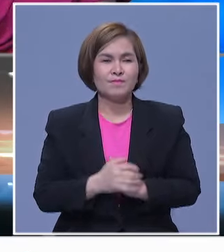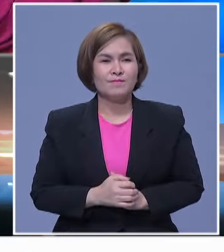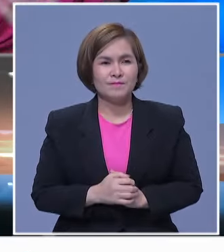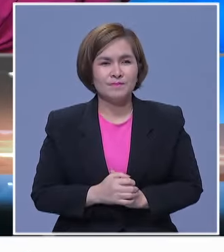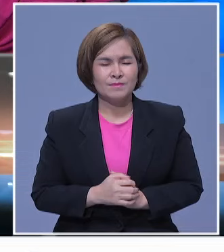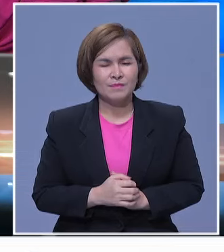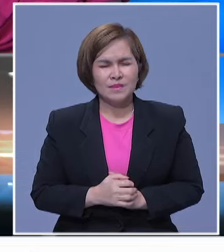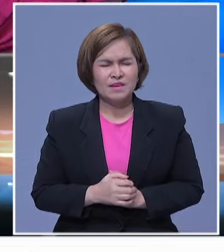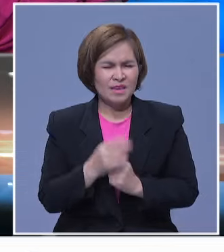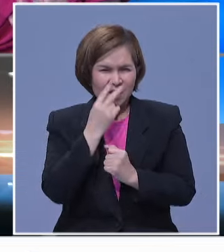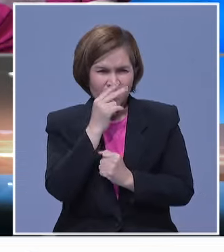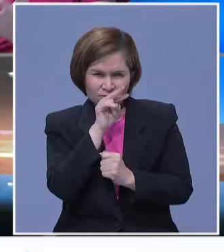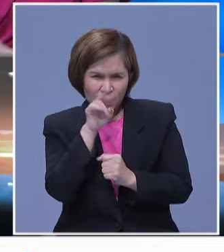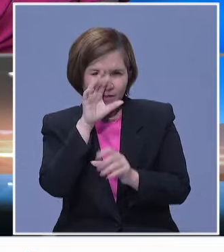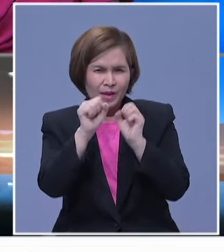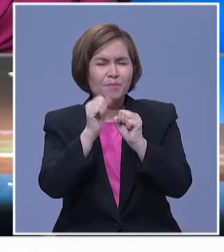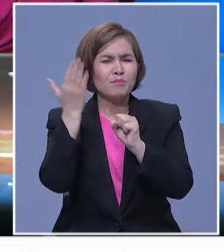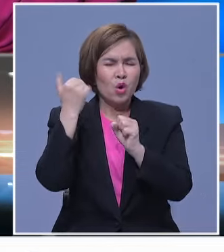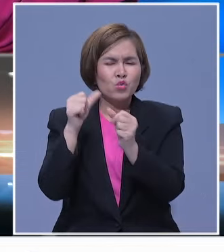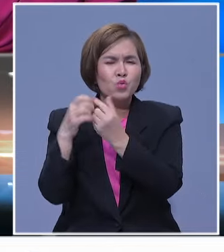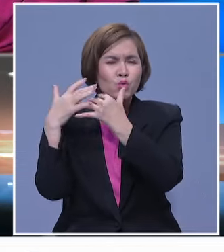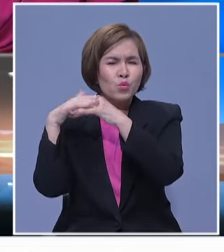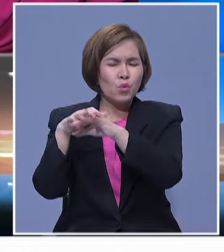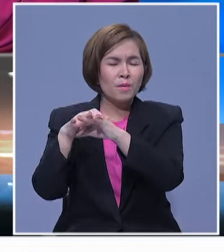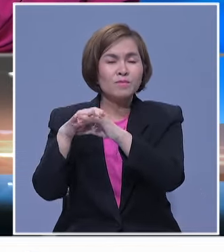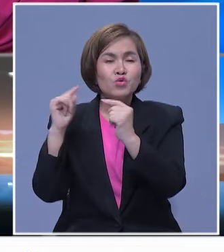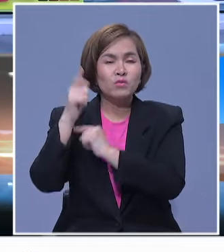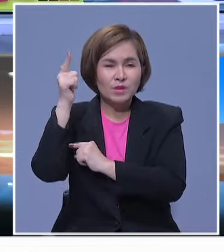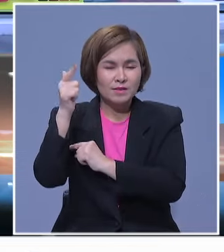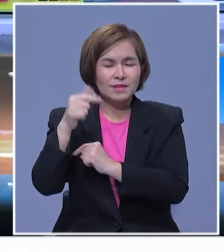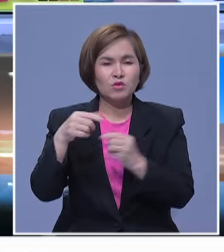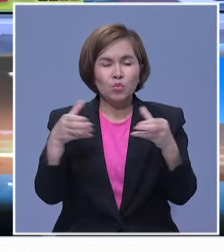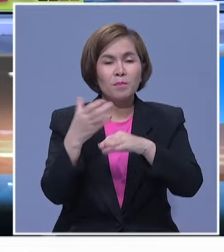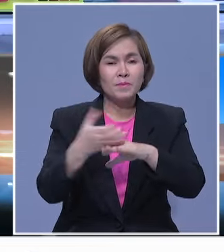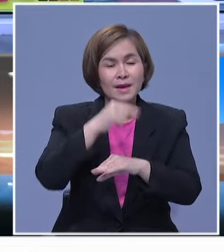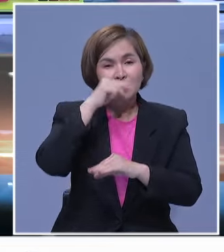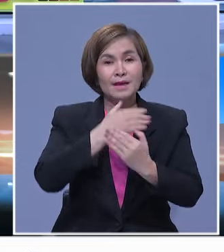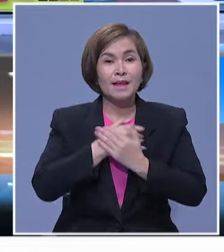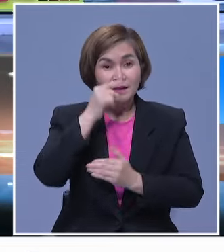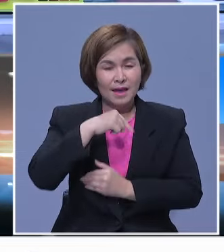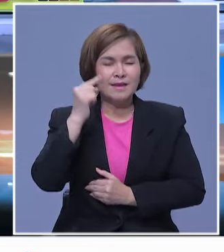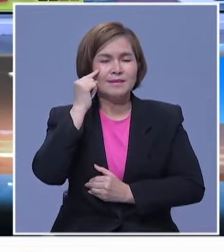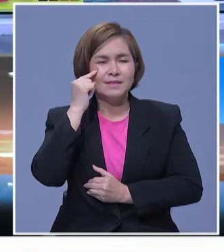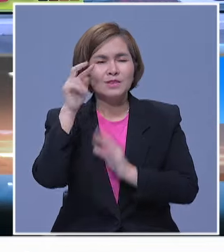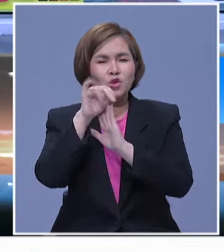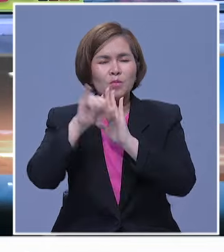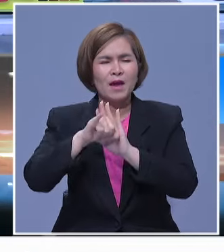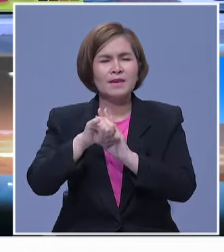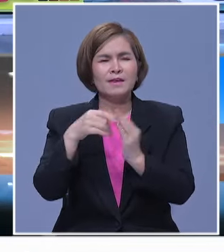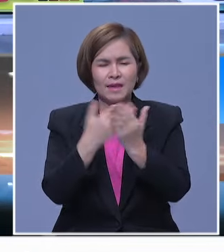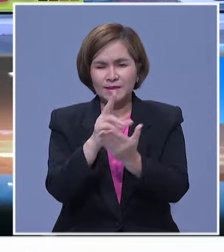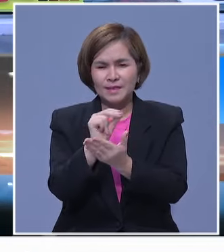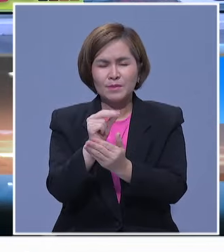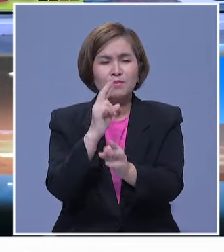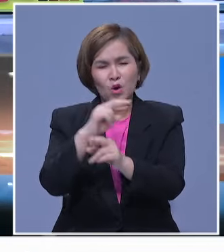อเลีย บ ชัดเจนว่าเป็นคนที่อยู่กับคุณทักษิณมาตั้งแต่ไทยรักไทยเป็นผู้คิดนโยบาย30บาทรักษาทุกโรคคือเป็นคน